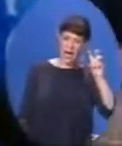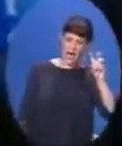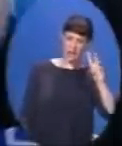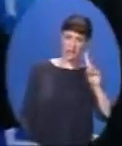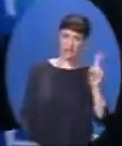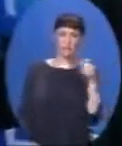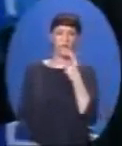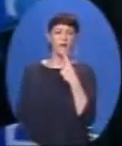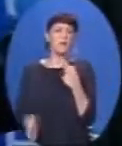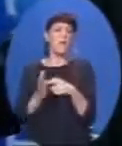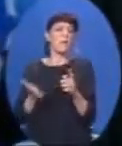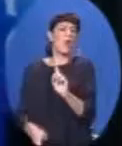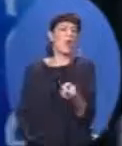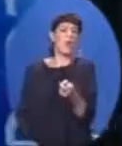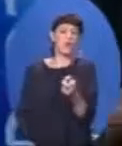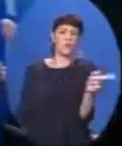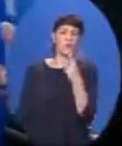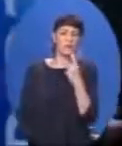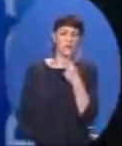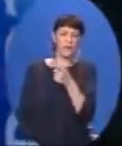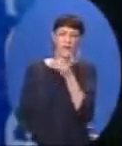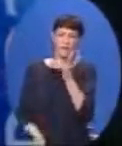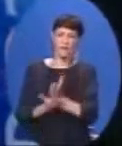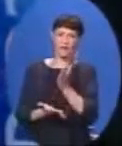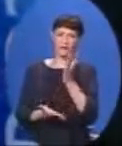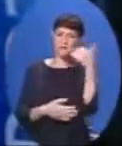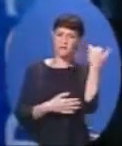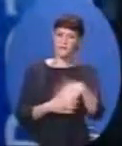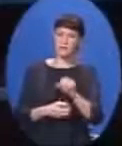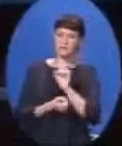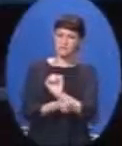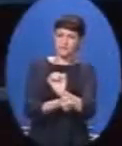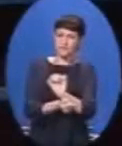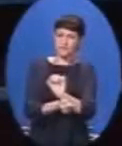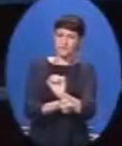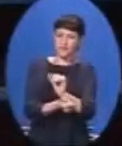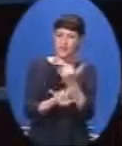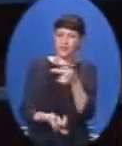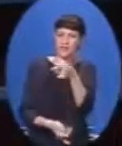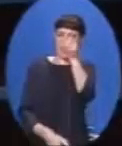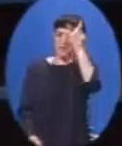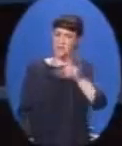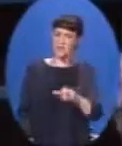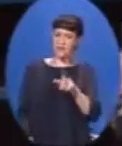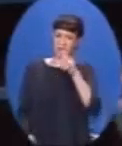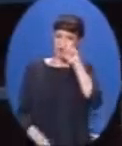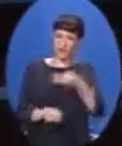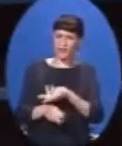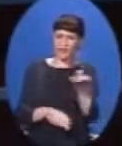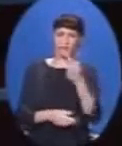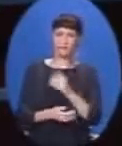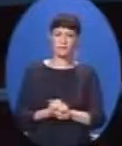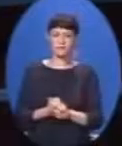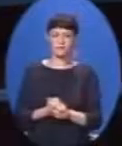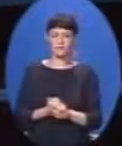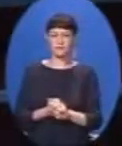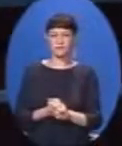לחברה, שלום עליכם, די. היא אזרח ככל האזרחים. זה הבעיה, דן, שהיא שילמה אולי את,